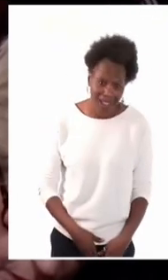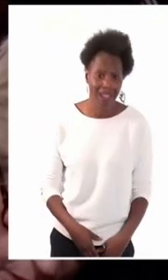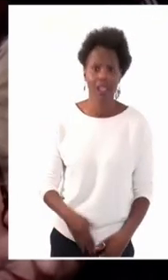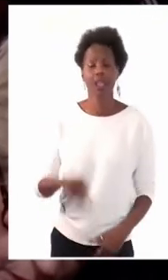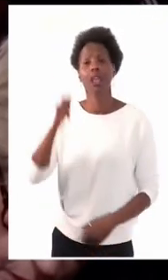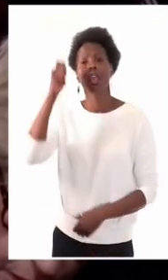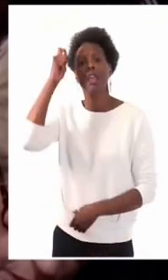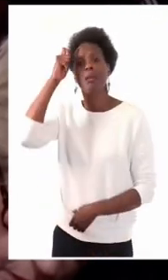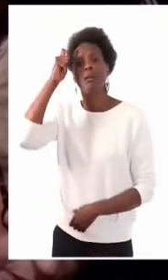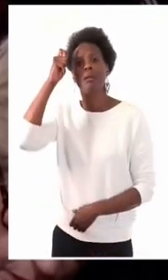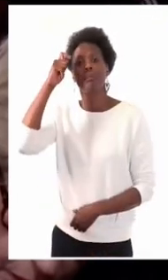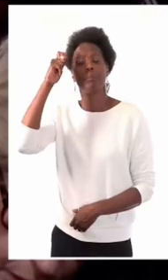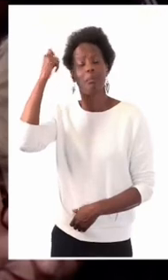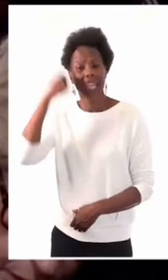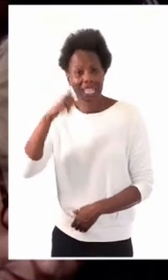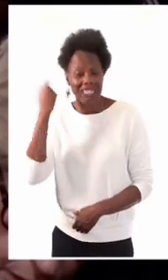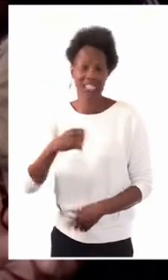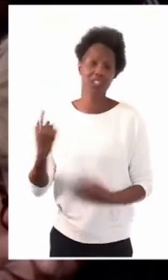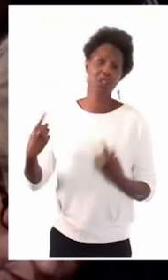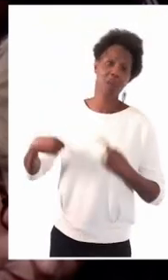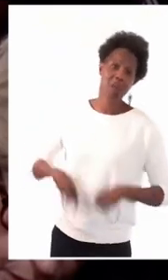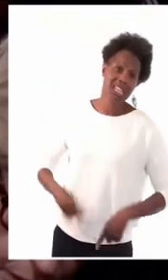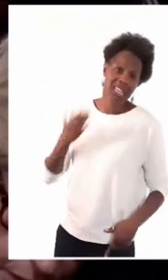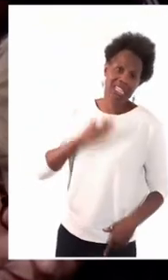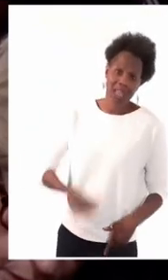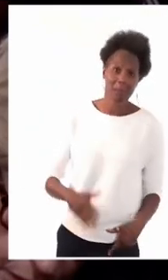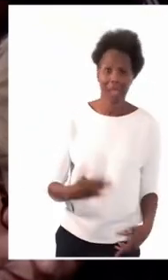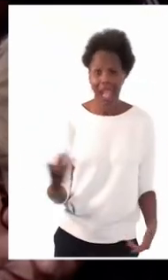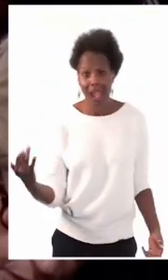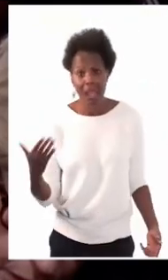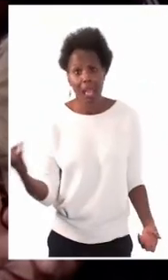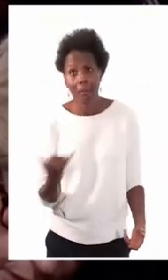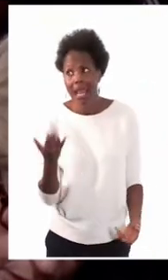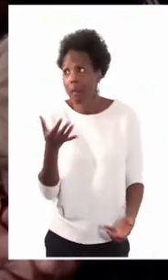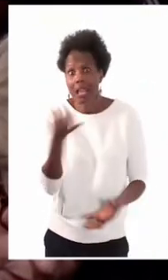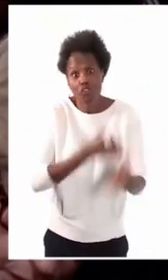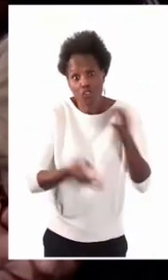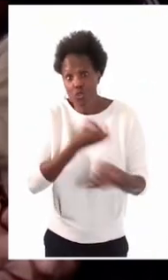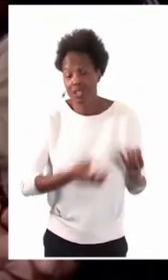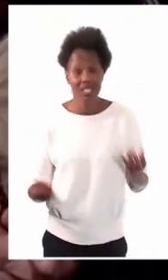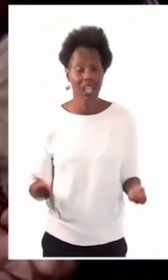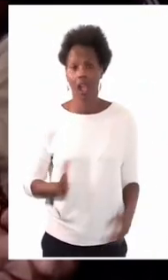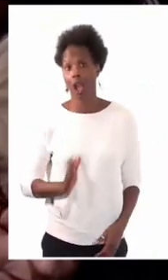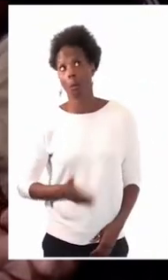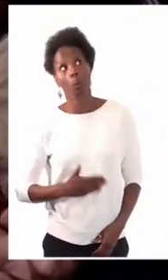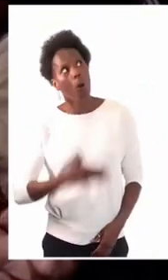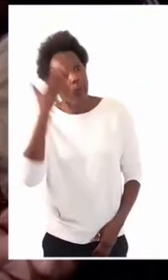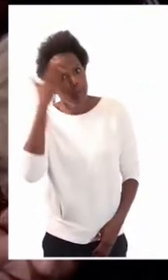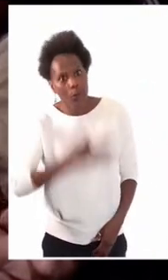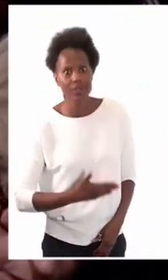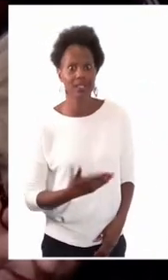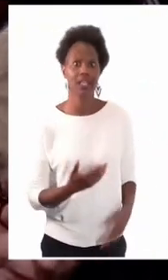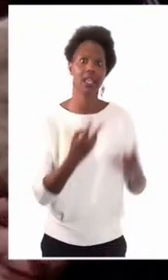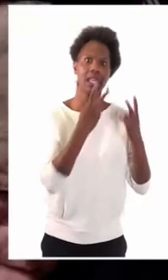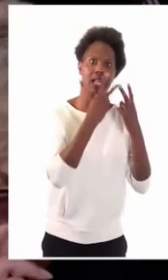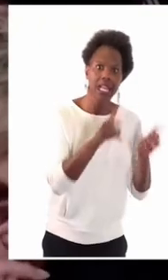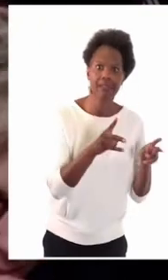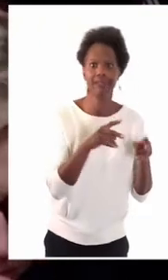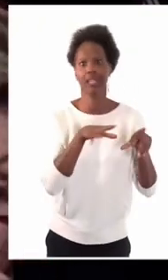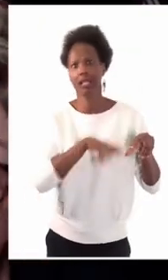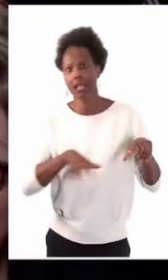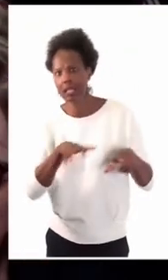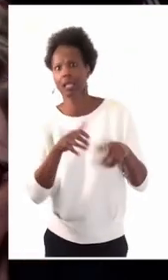de diatribe. On le sait, c'est pas la peine d'en rajouter. Vous voyez, on est au courant. Tout Bordeaux le sait, toute la métropole le sait, toute la France le sait. Quel est